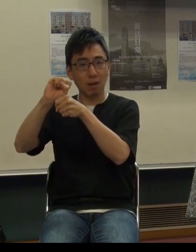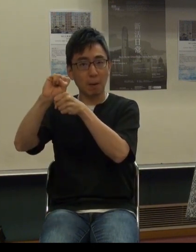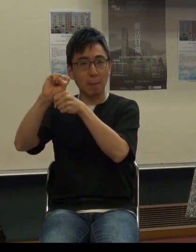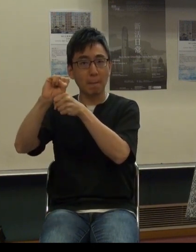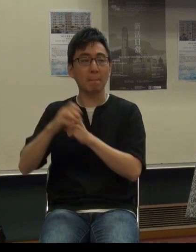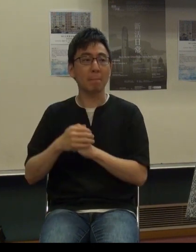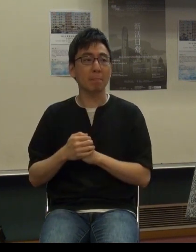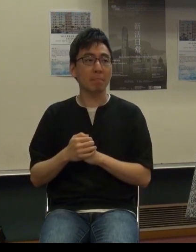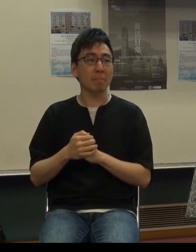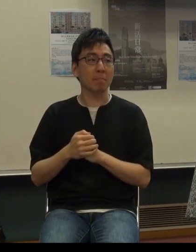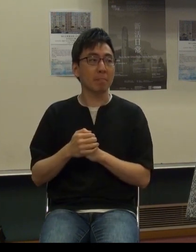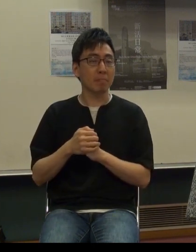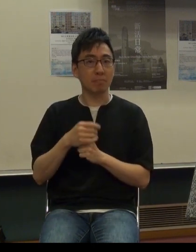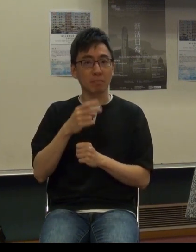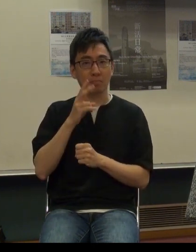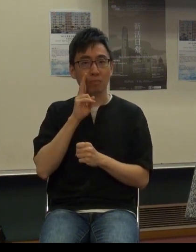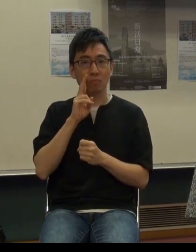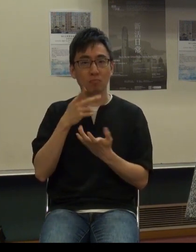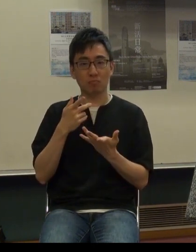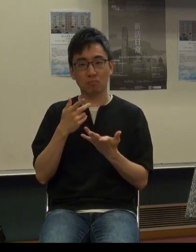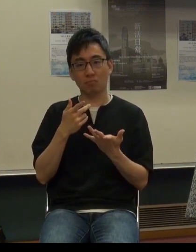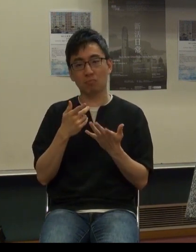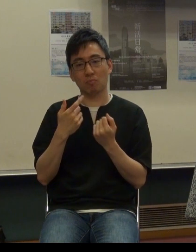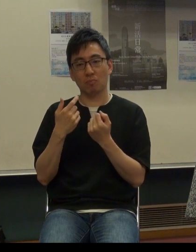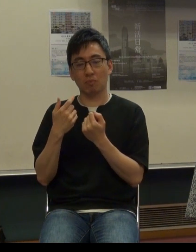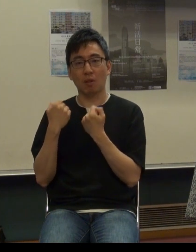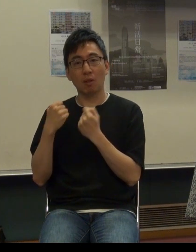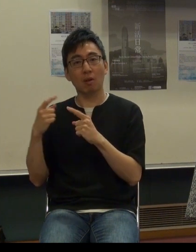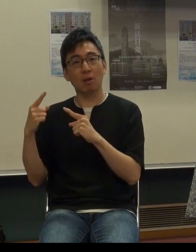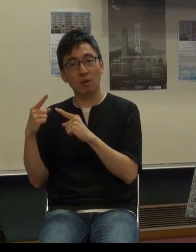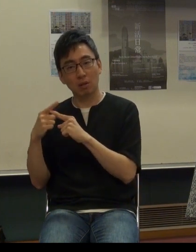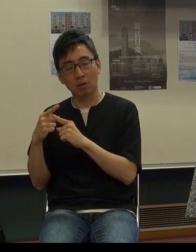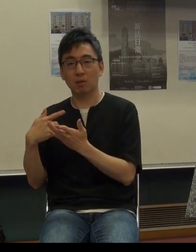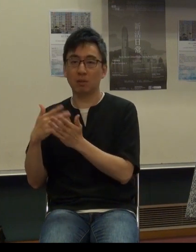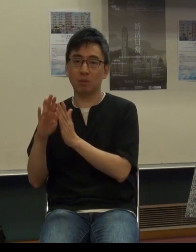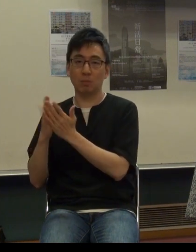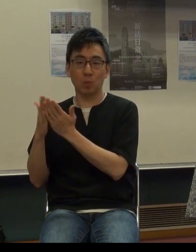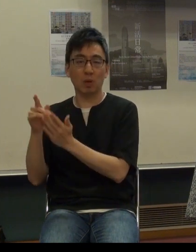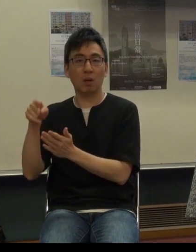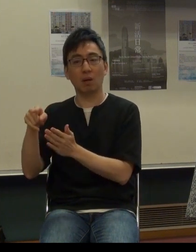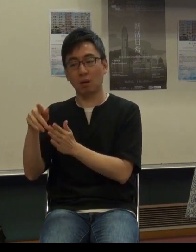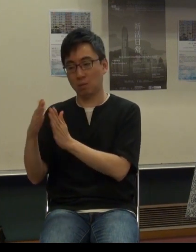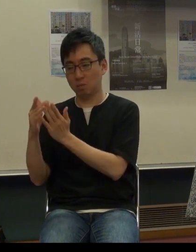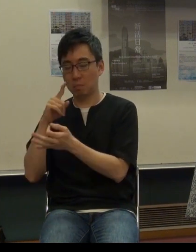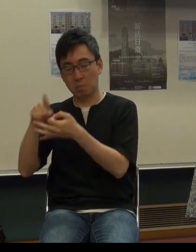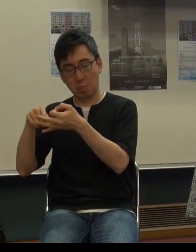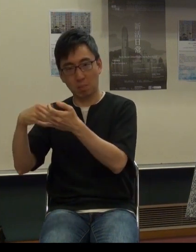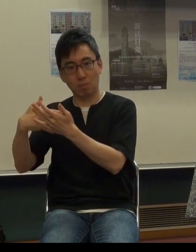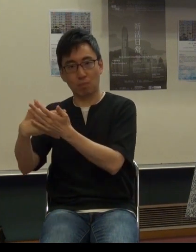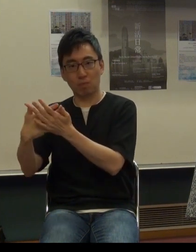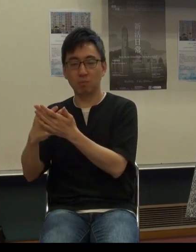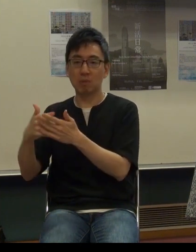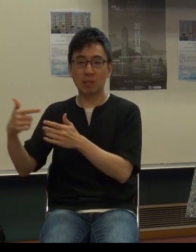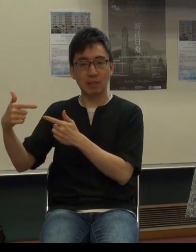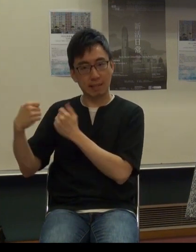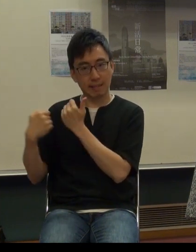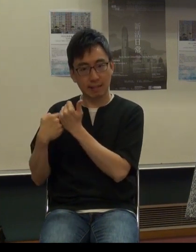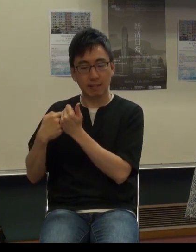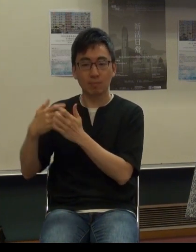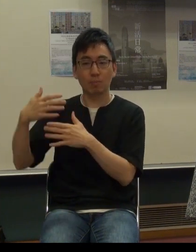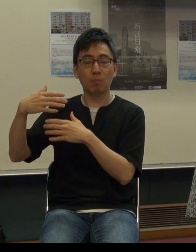卡文都可以補充，即係民間嘅組織，包括譬如 DocuMomo 啊，去保育支持保育一啲現代建築，